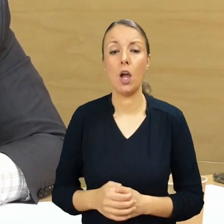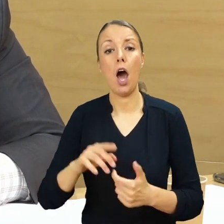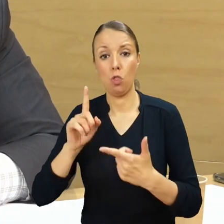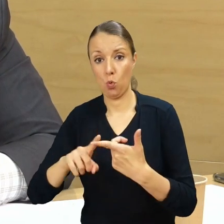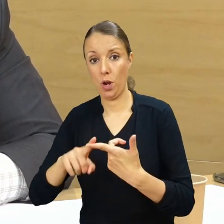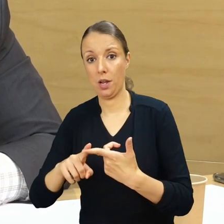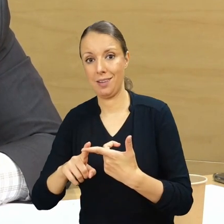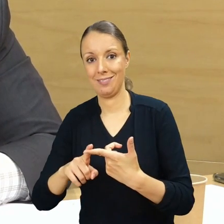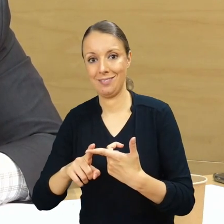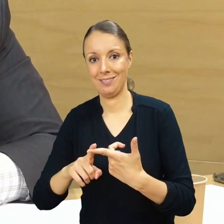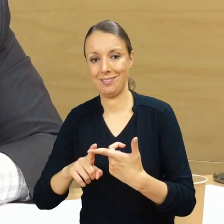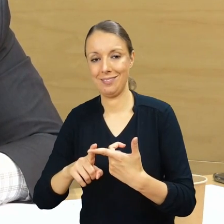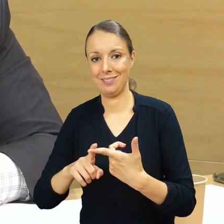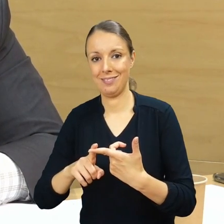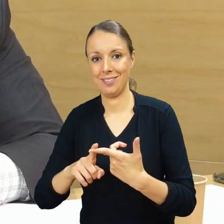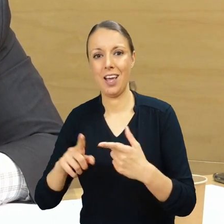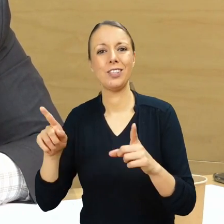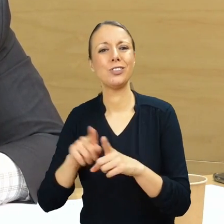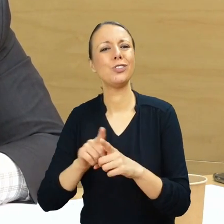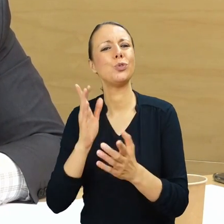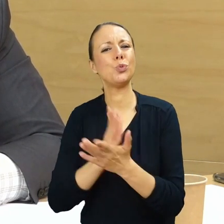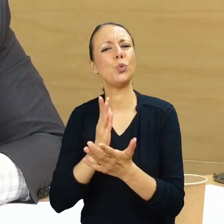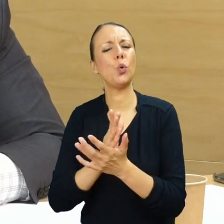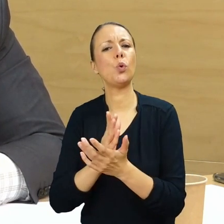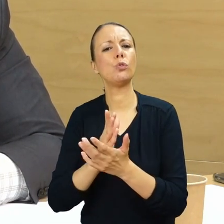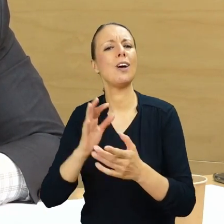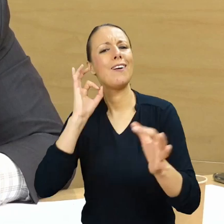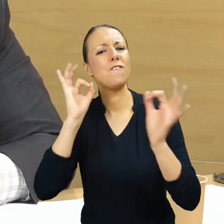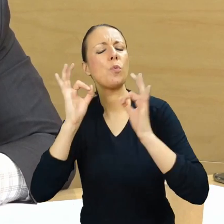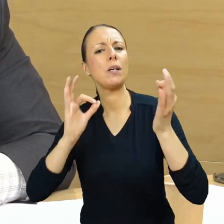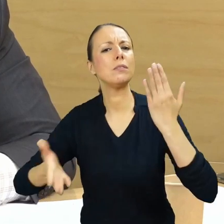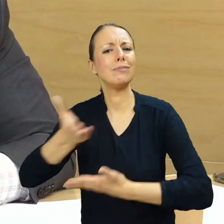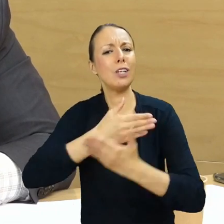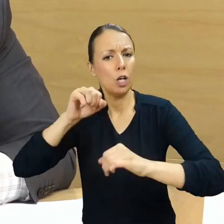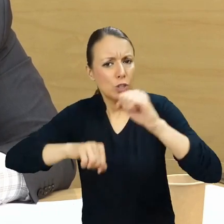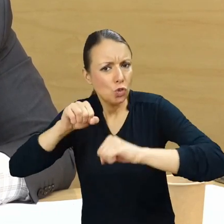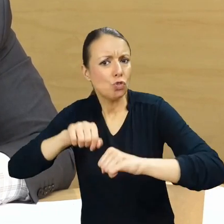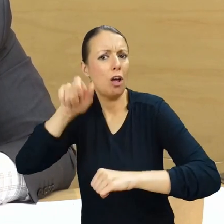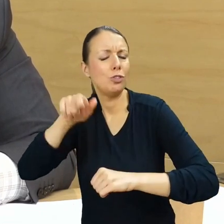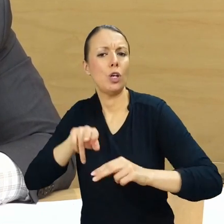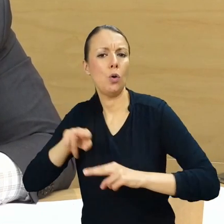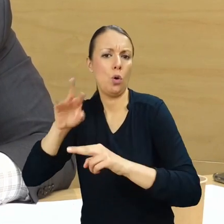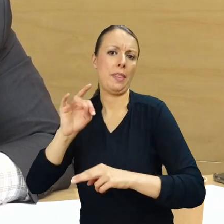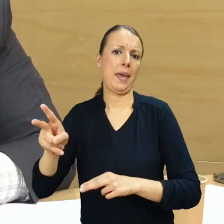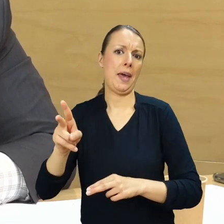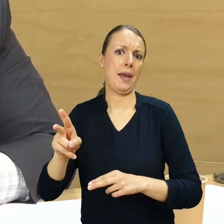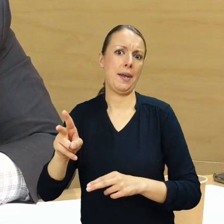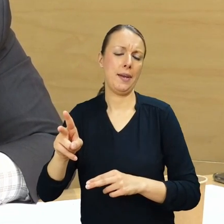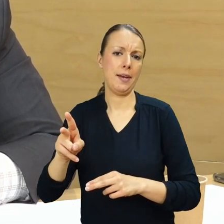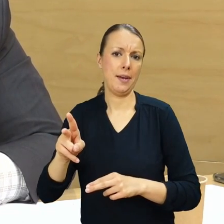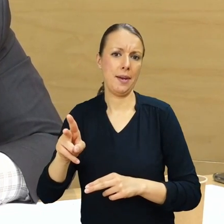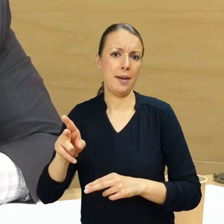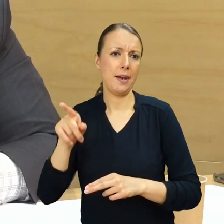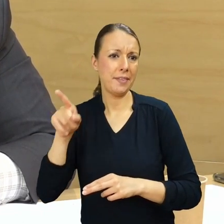są też w obiegu publicznym informacje od samych sędziów Trybunału. To jest informacje od whistleblowerów